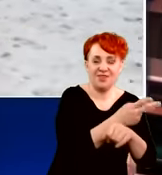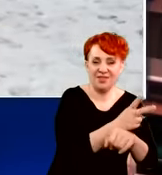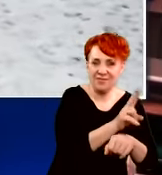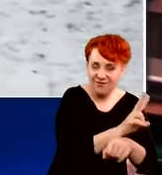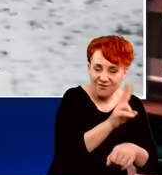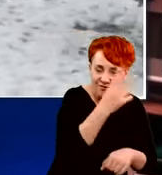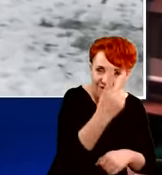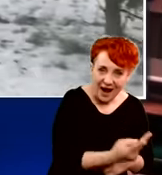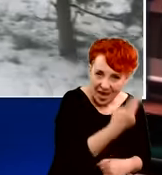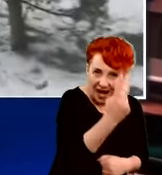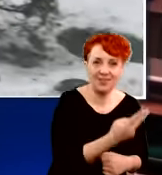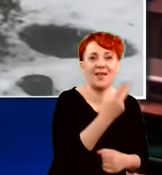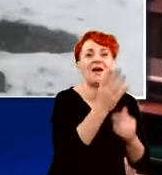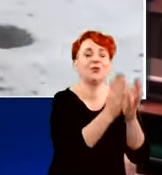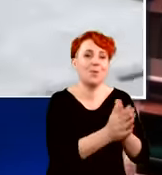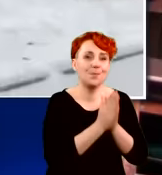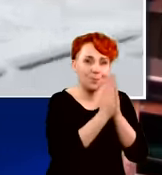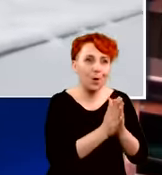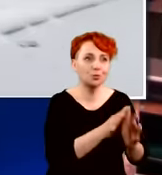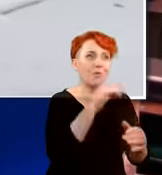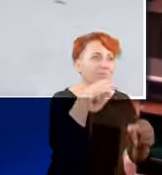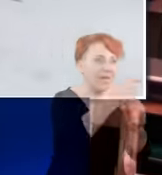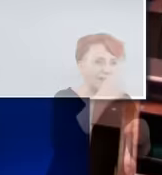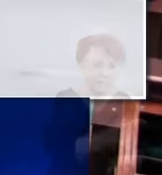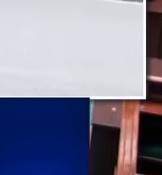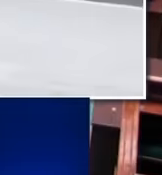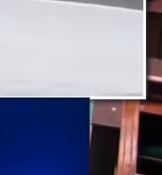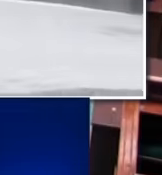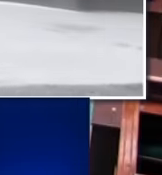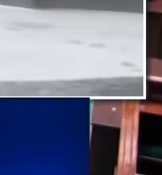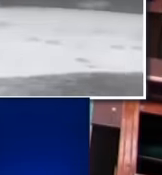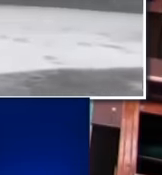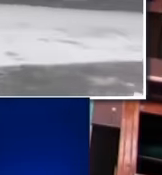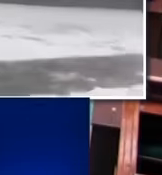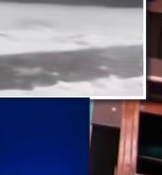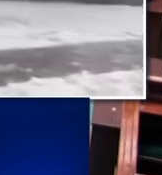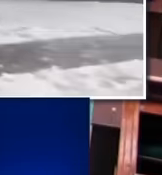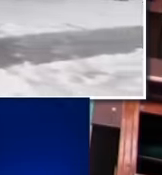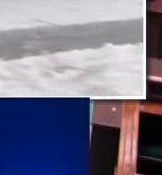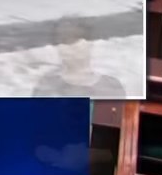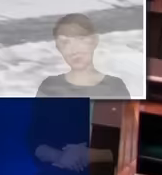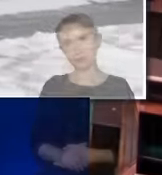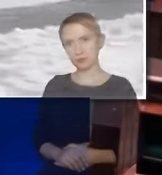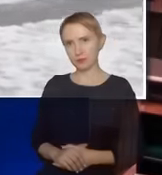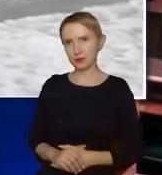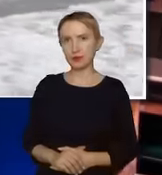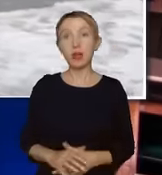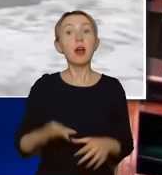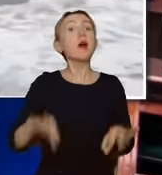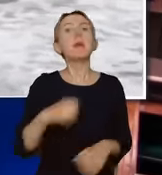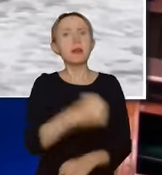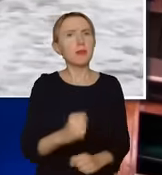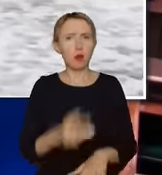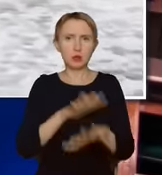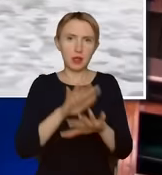prosił go o podejmowanie decyzji, o podpisywanie dokumentów. Panie pośle, no traktujmy się poważnie. Znaczy, no